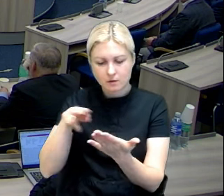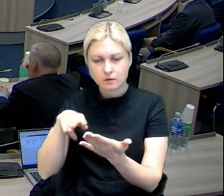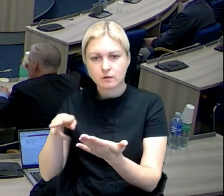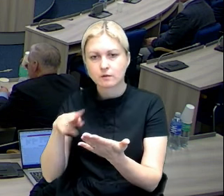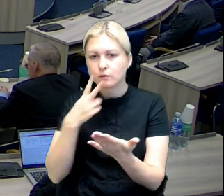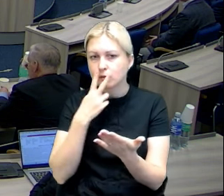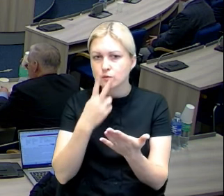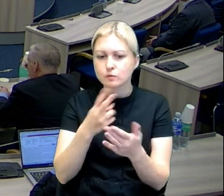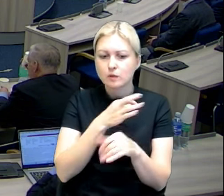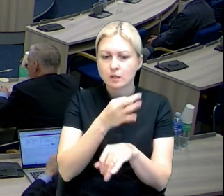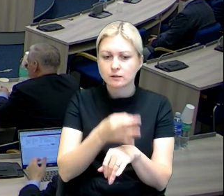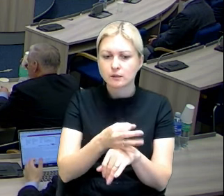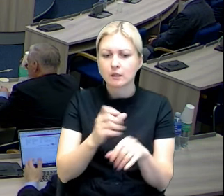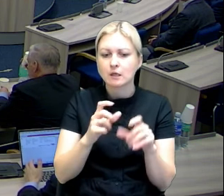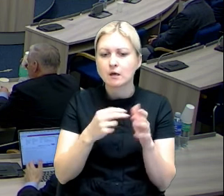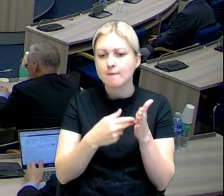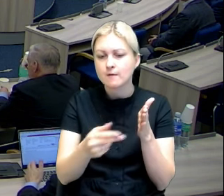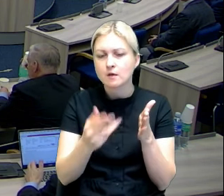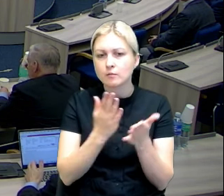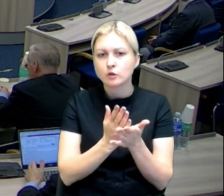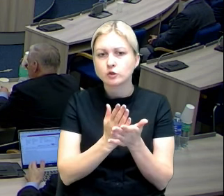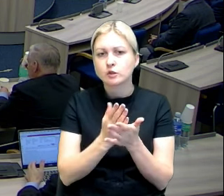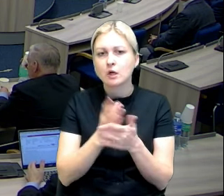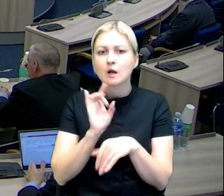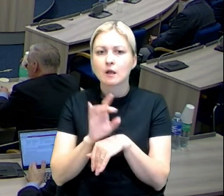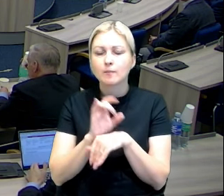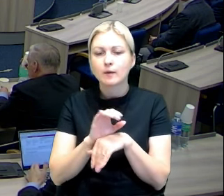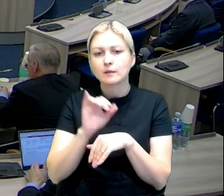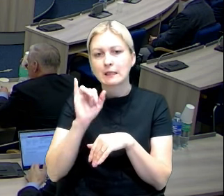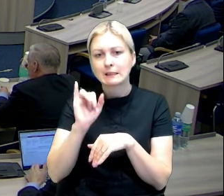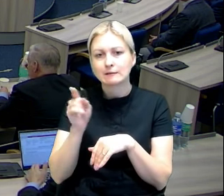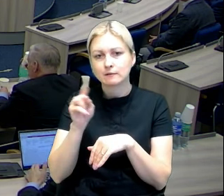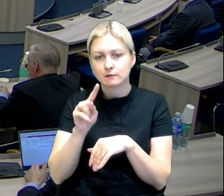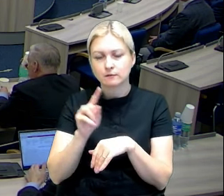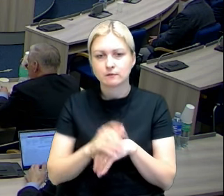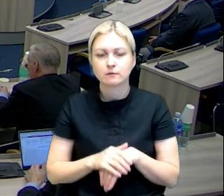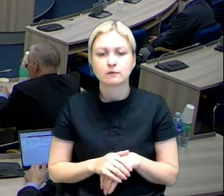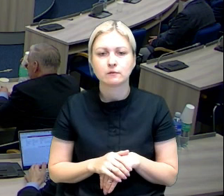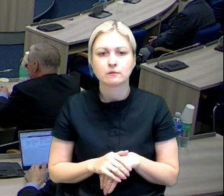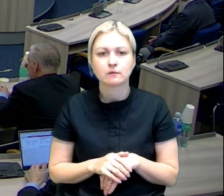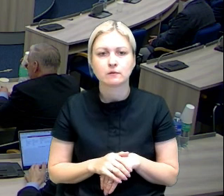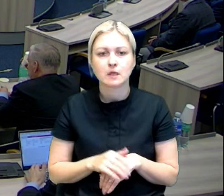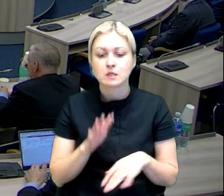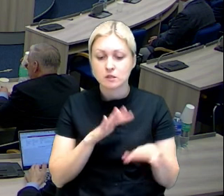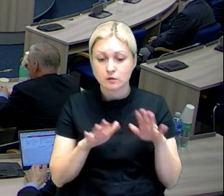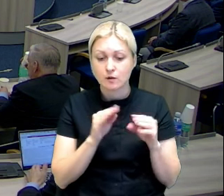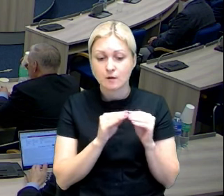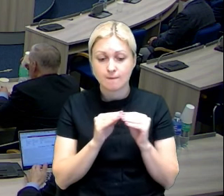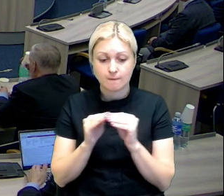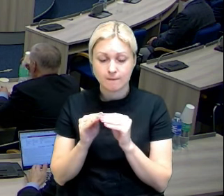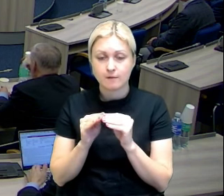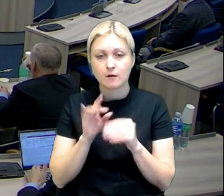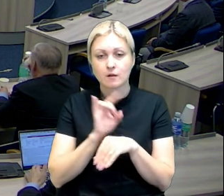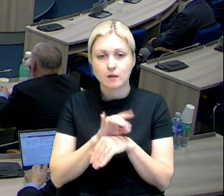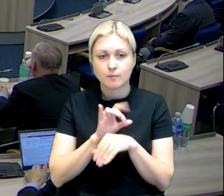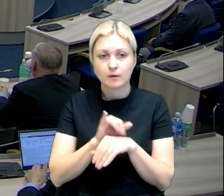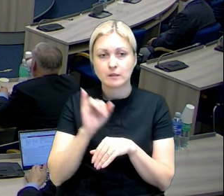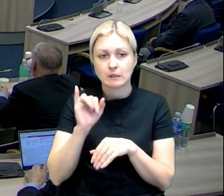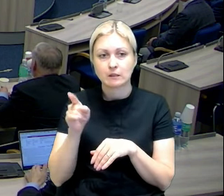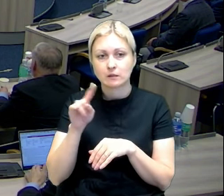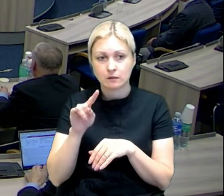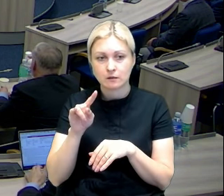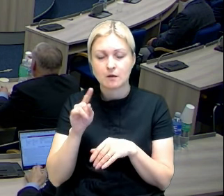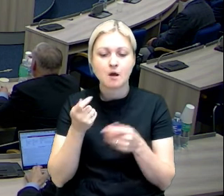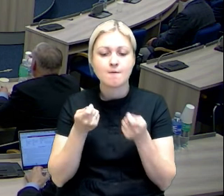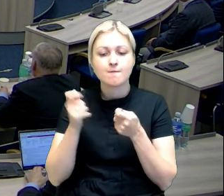vis iki šiol yra klaipėda id a situacija nesikeičia su klaipėda id ta prasme vadovės nėra